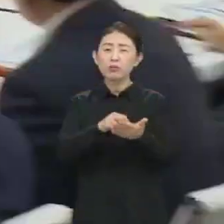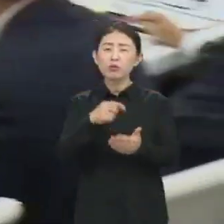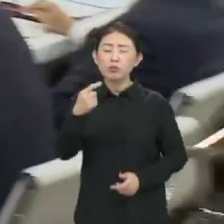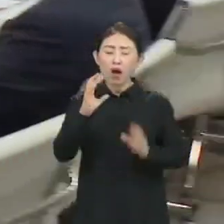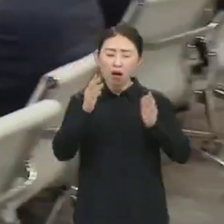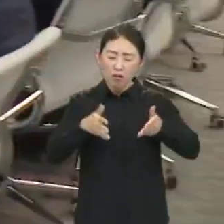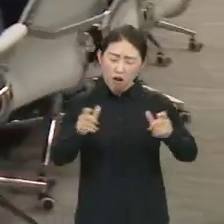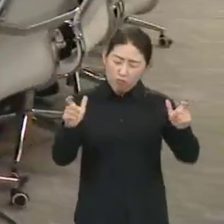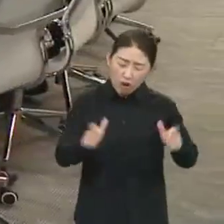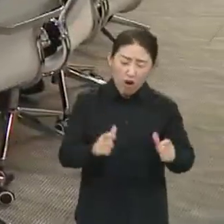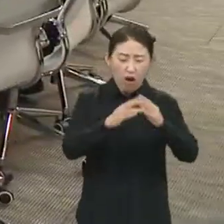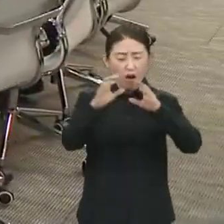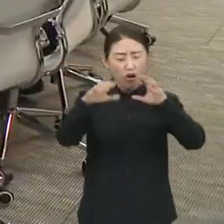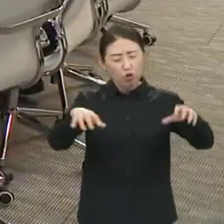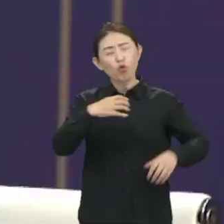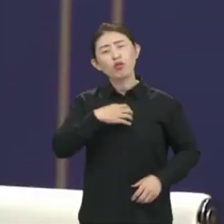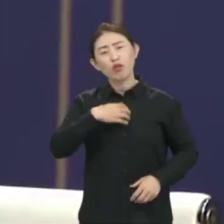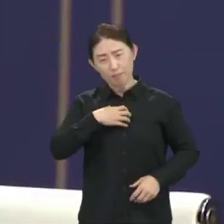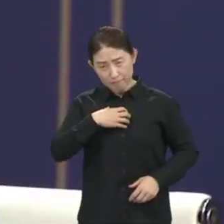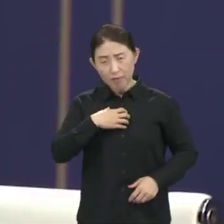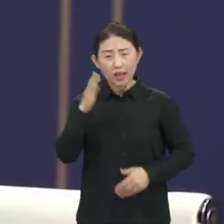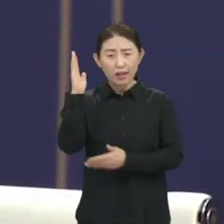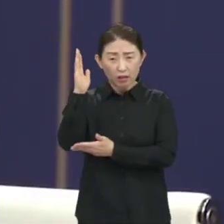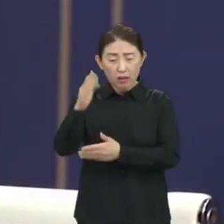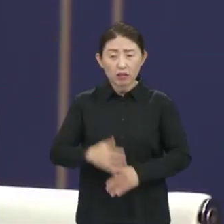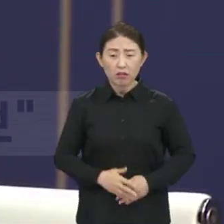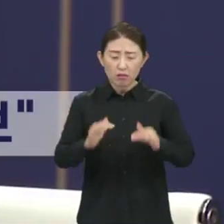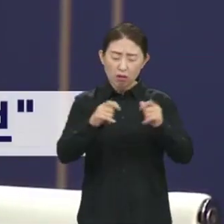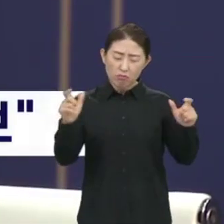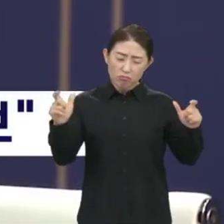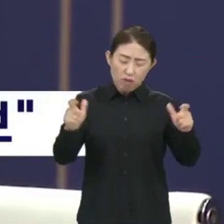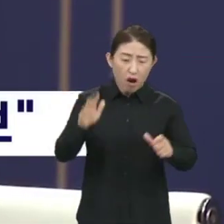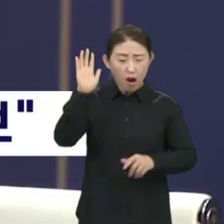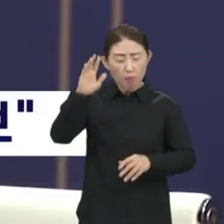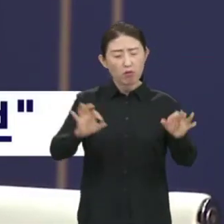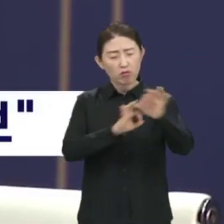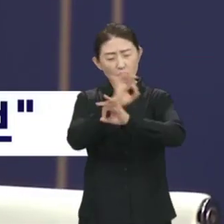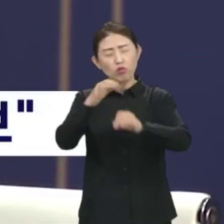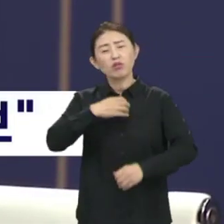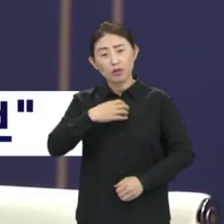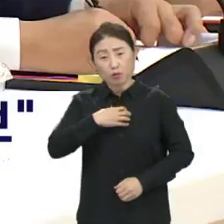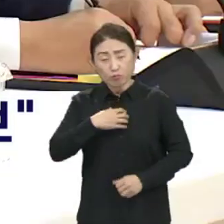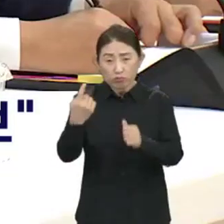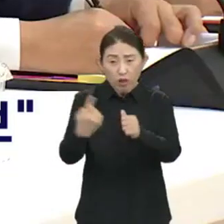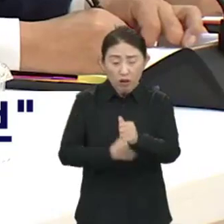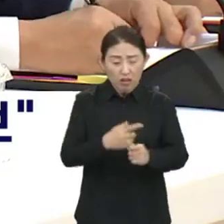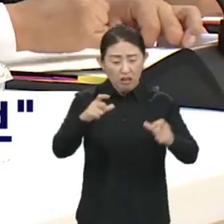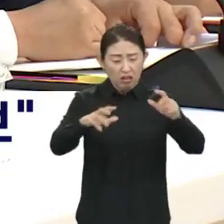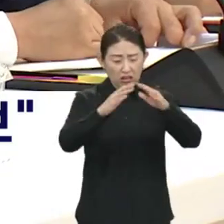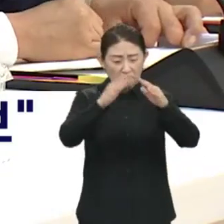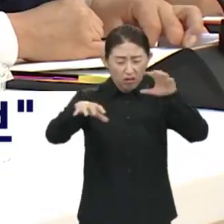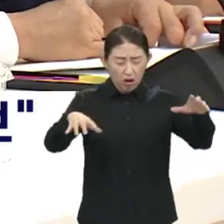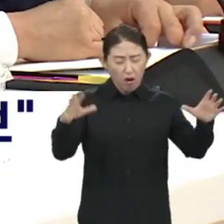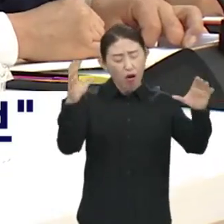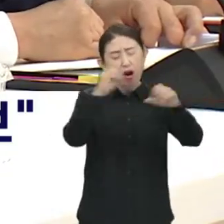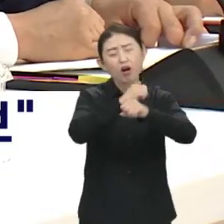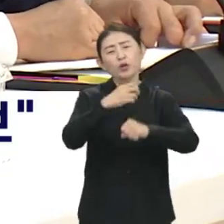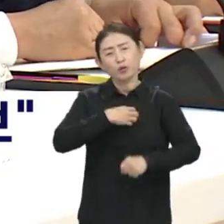저출생과 지방소멸, 윤 대통령은 급격한 인구 감소가 미치는 경제안보 충격과 이로 인한 지역 소멸 문제를